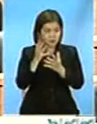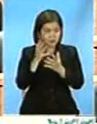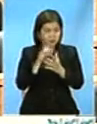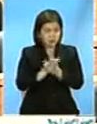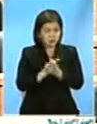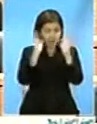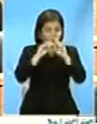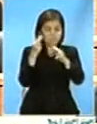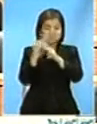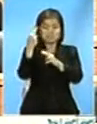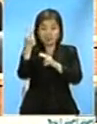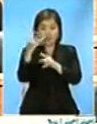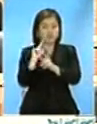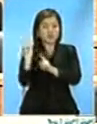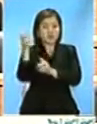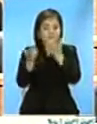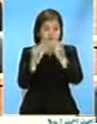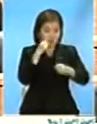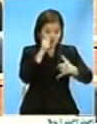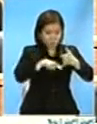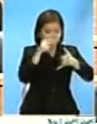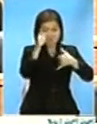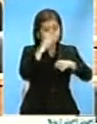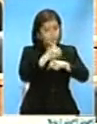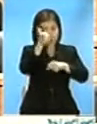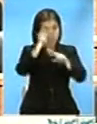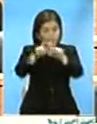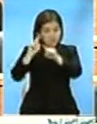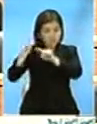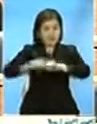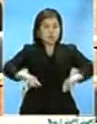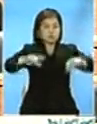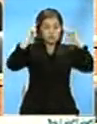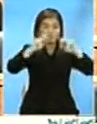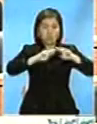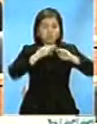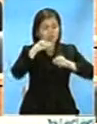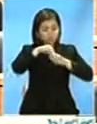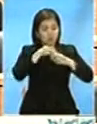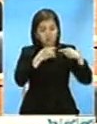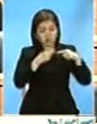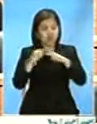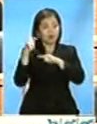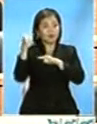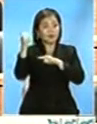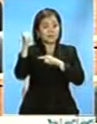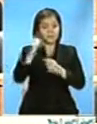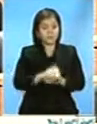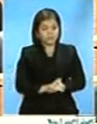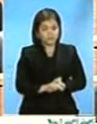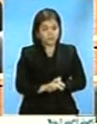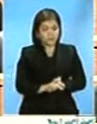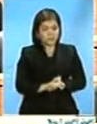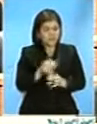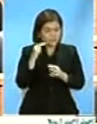ยังไงก็ตามนะถ้าเราท่านหนึ่งทำดีผมเชื่อว่าทั้งหมดท่านจะกู้ตระกูลท่านกลับมาได้แต่ผมขอใช้อย่างนี้นะฮะท่านติด